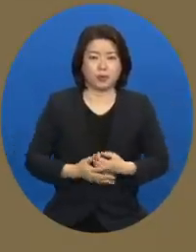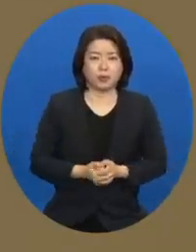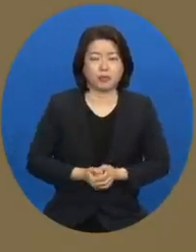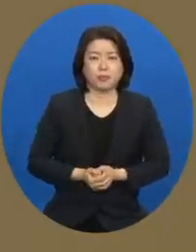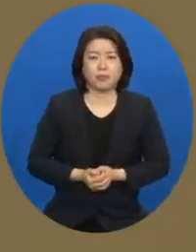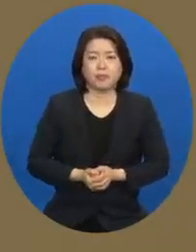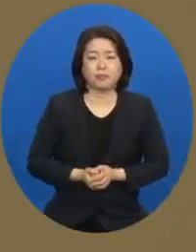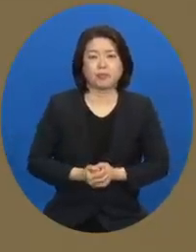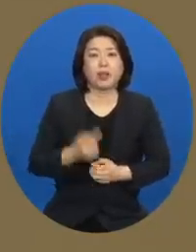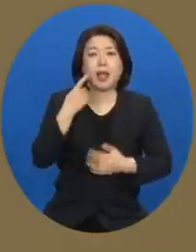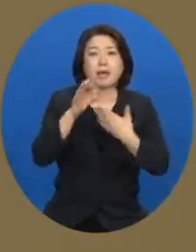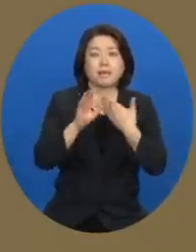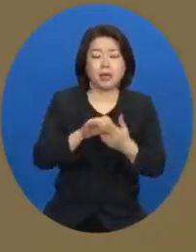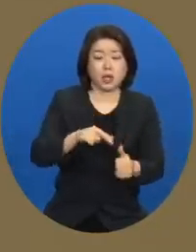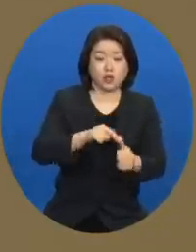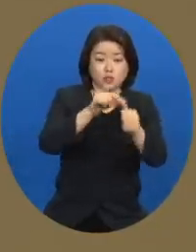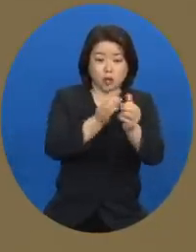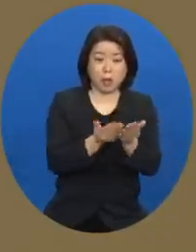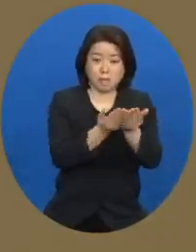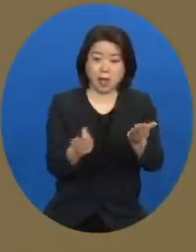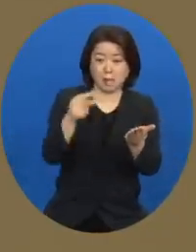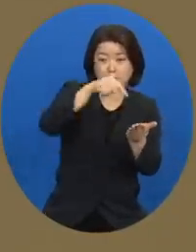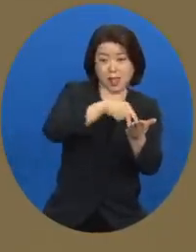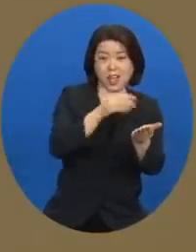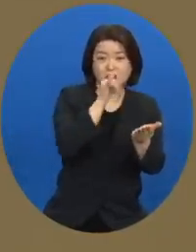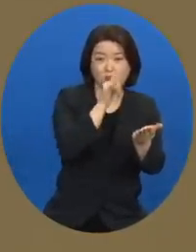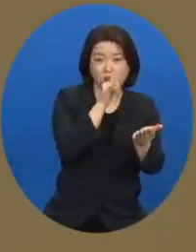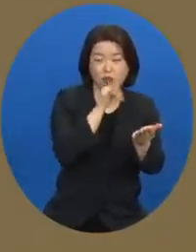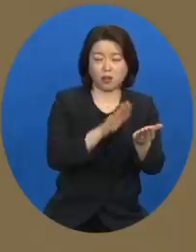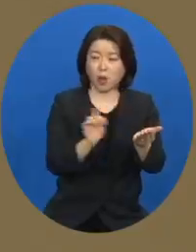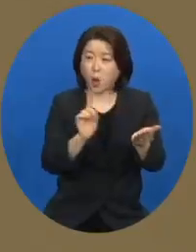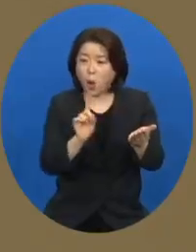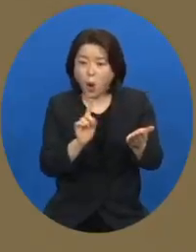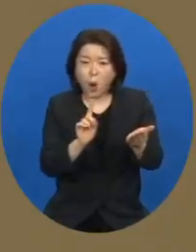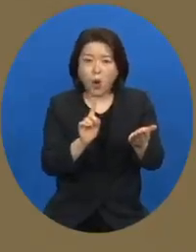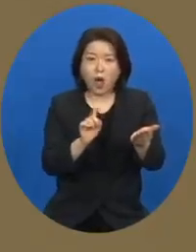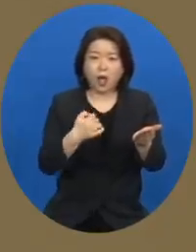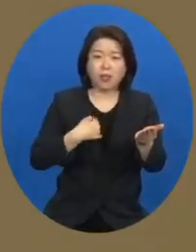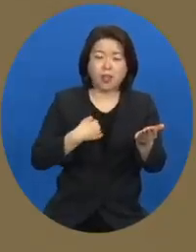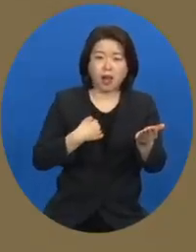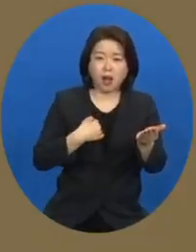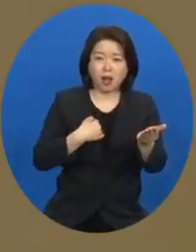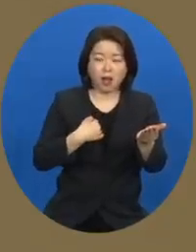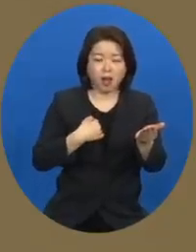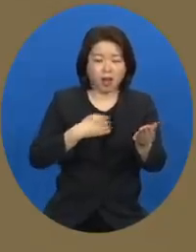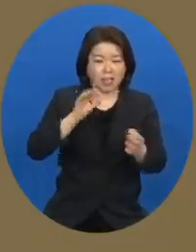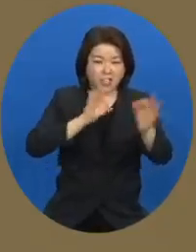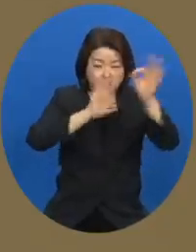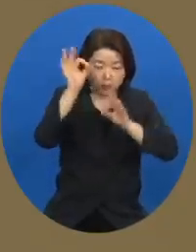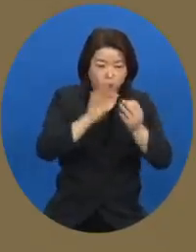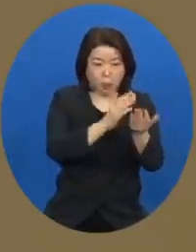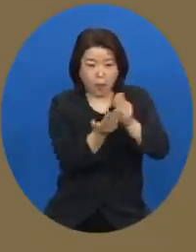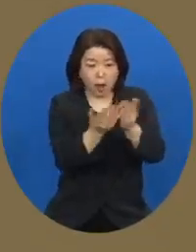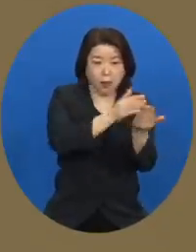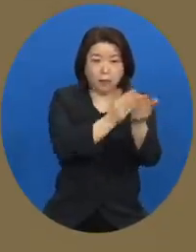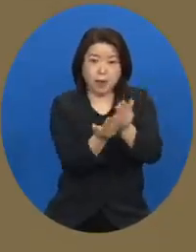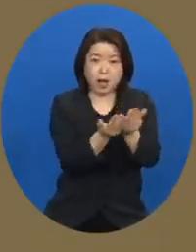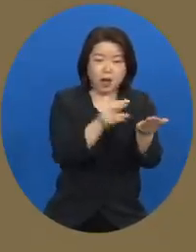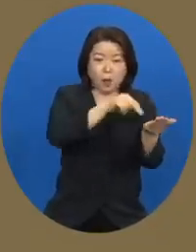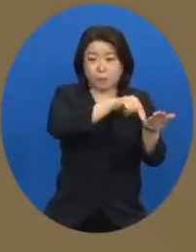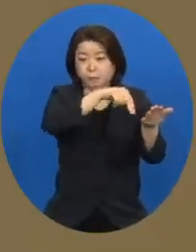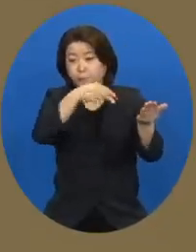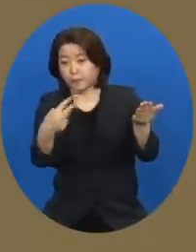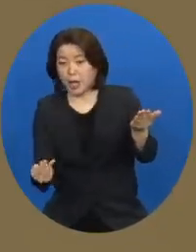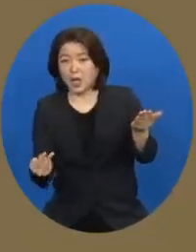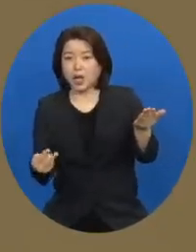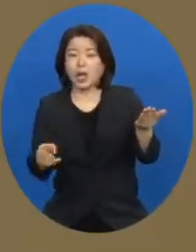만약에 구원의 방주에 타기는 탔는데 어떻게 하다 보니까 방주가 흔들려서 내가 그 방주에서